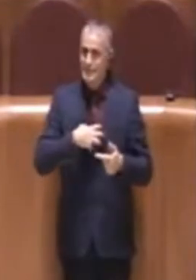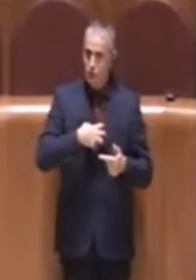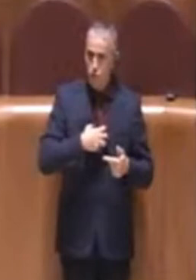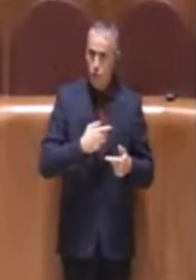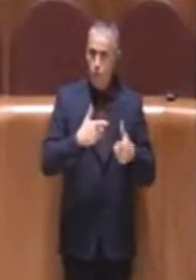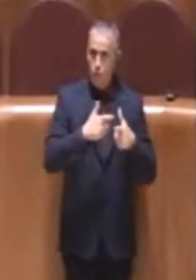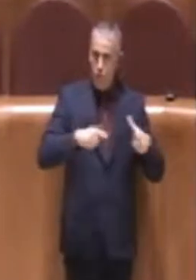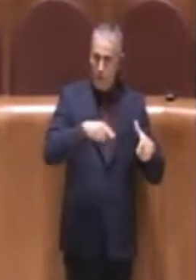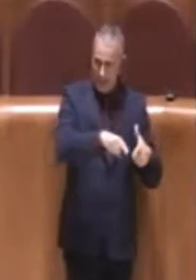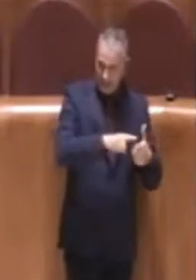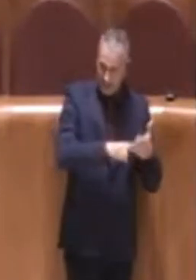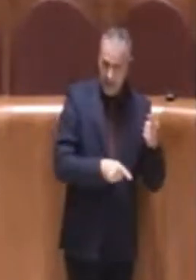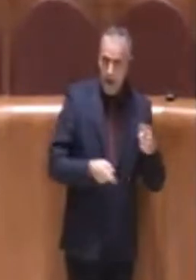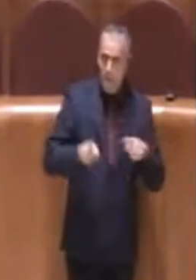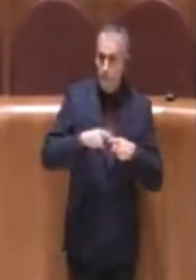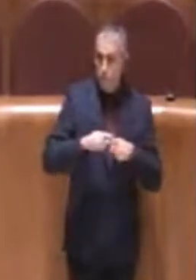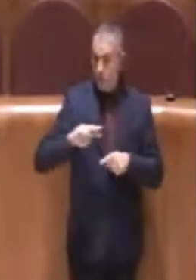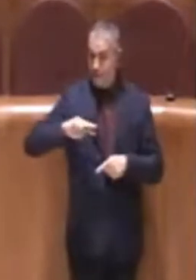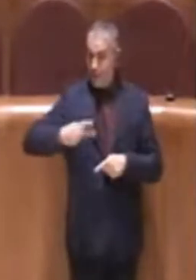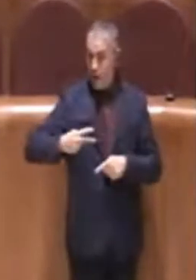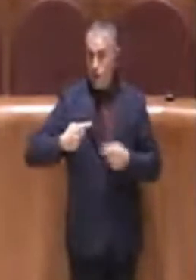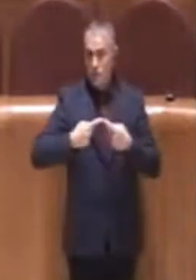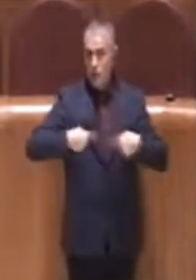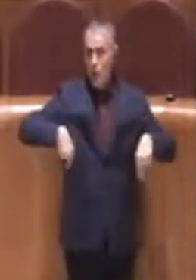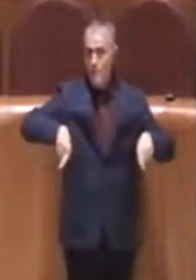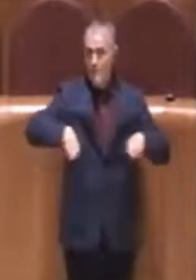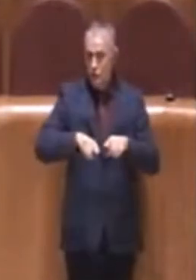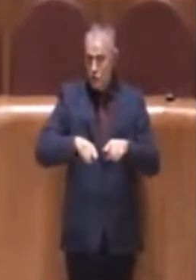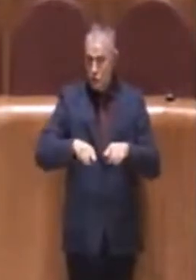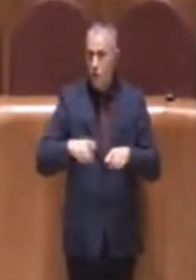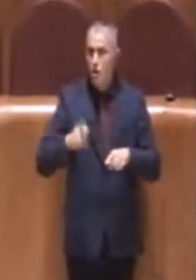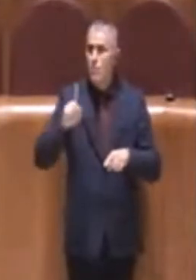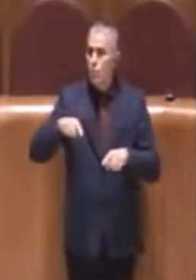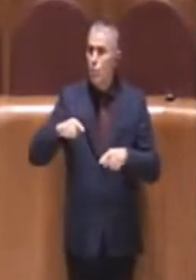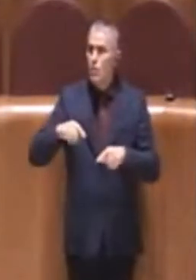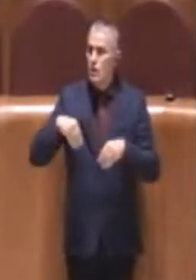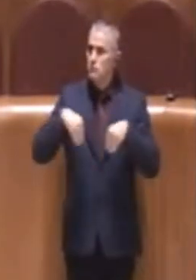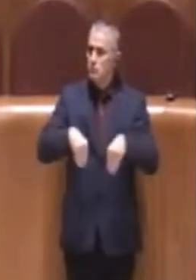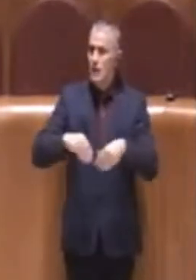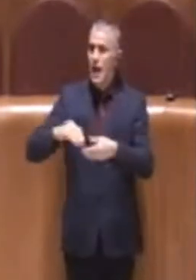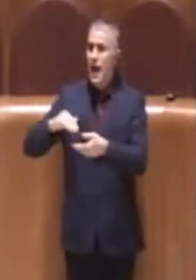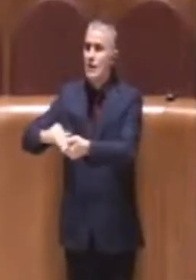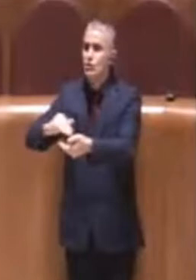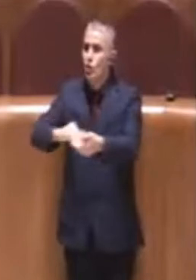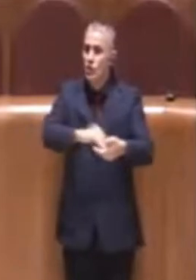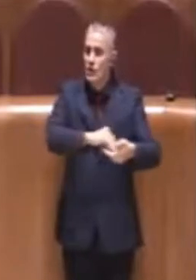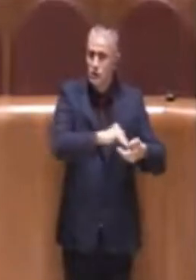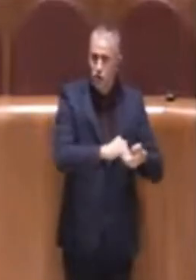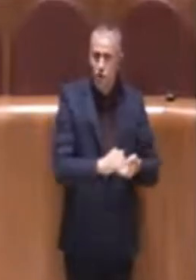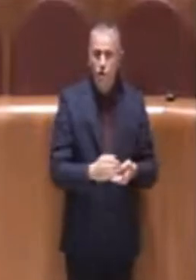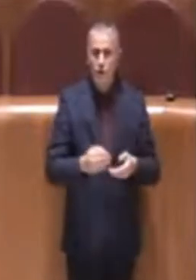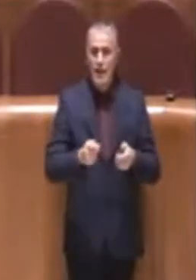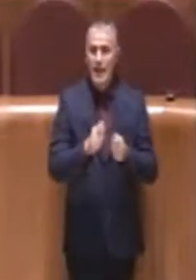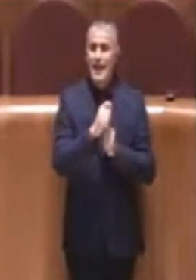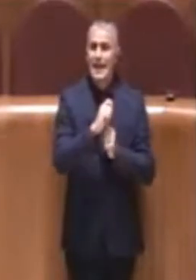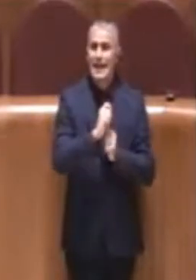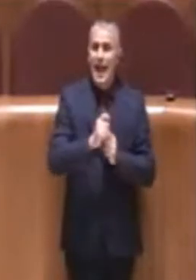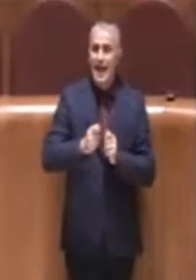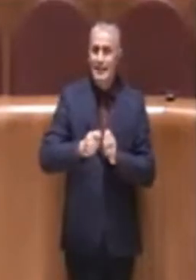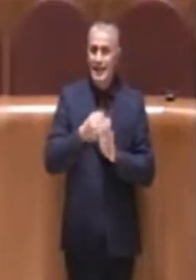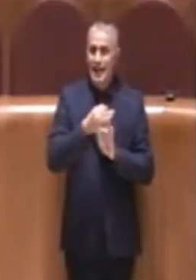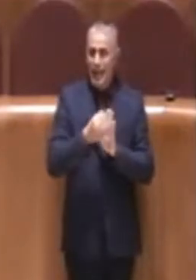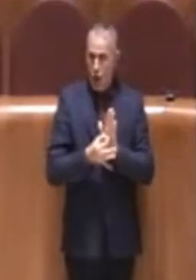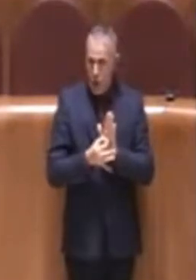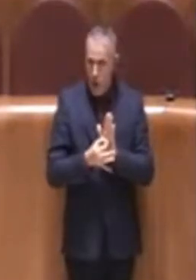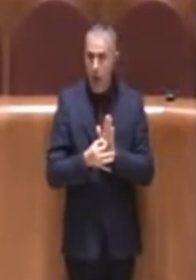nella seconda commissione che abbiamo fatto anche le associazioni tra cui carte in regola che hanno preso anche